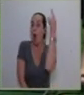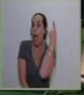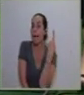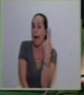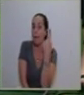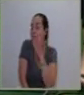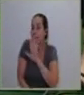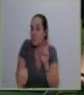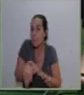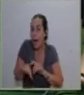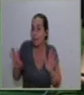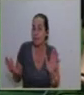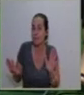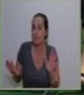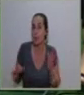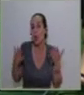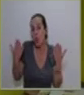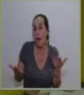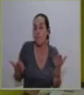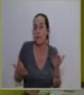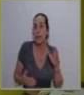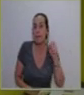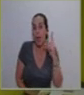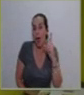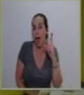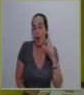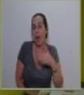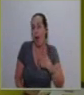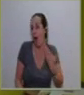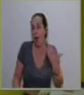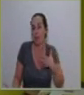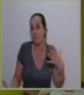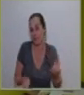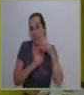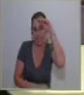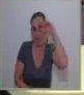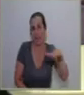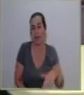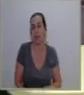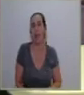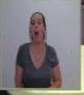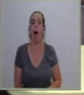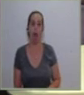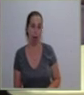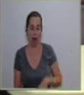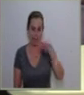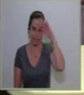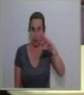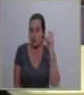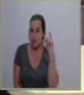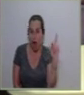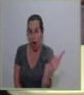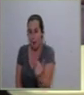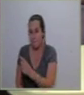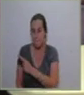אחד, אין זמן. אחד. טוב, אז אם אחד, אז מן הסתם הייתי מצילה את הילד. ילד, הנה שמעתם את זה